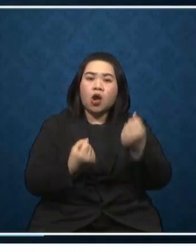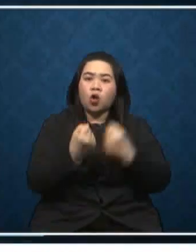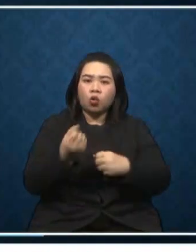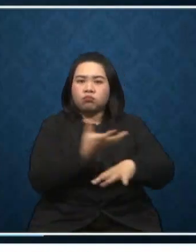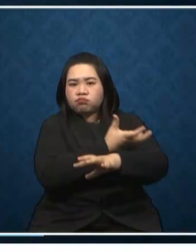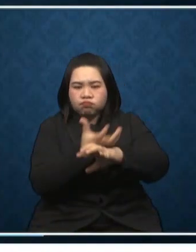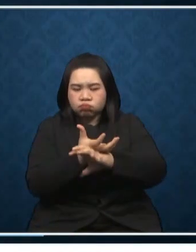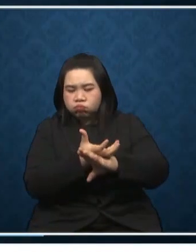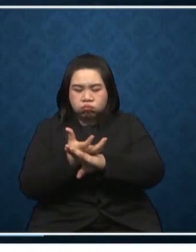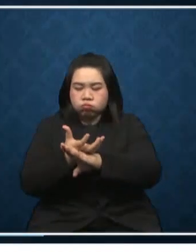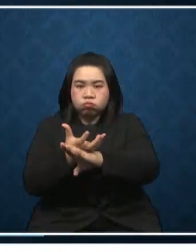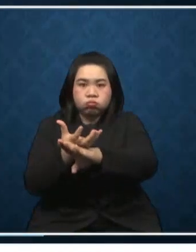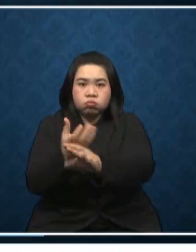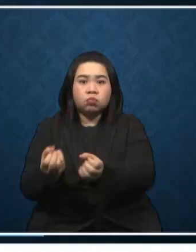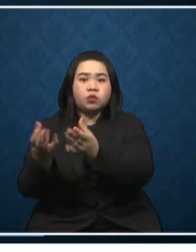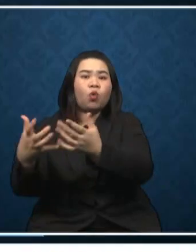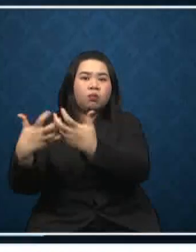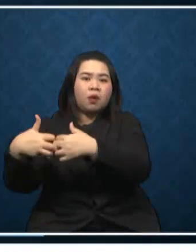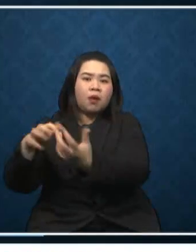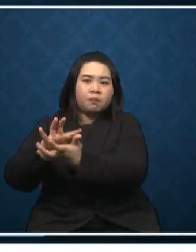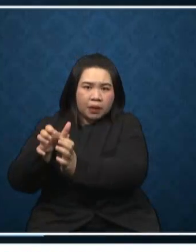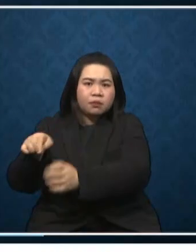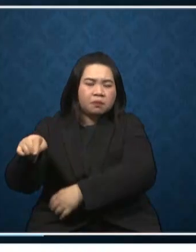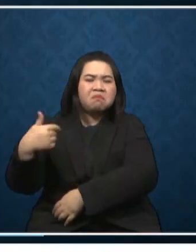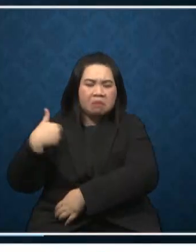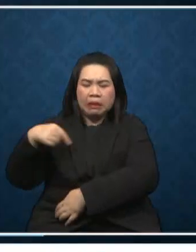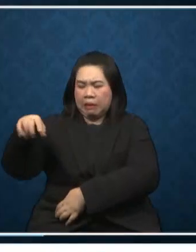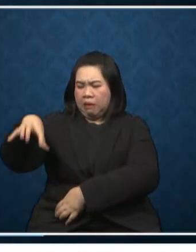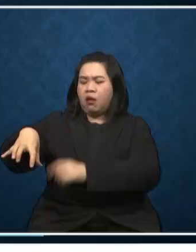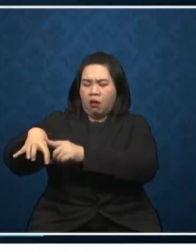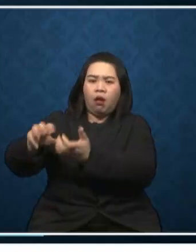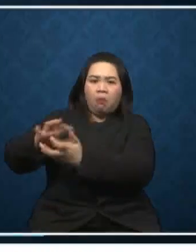เปคน นำตของเซียวจากกวงอันผู้รับตับแลกจัดกมีปัหา